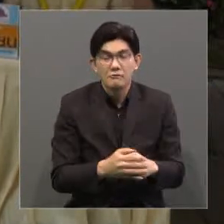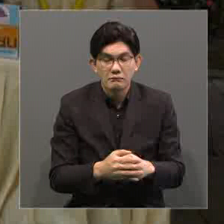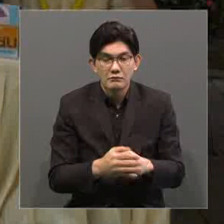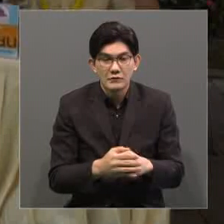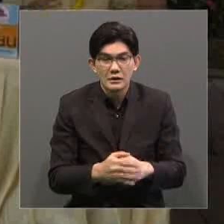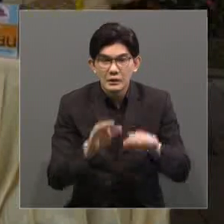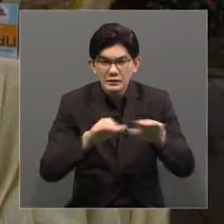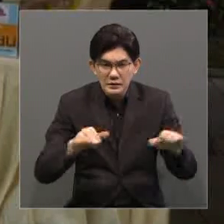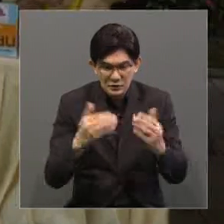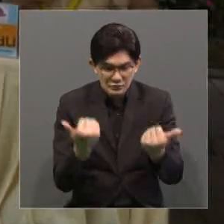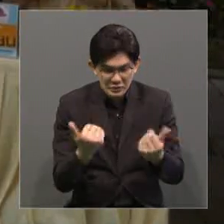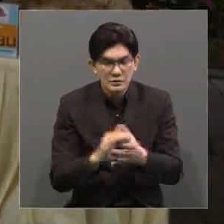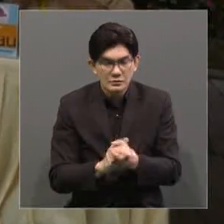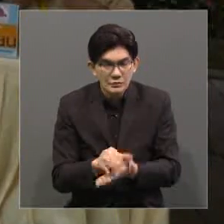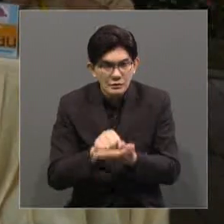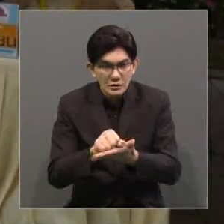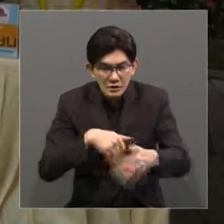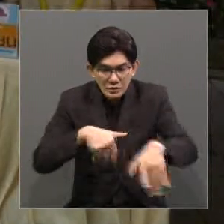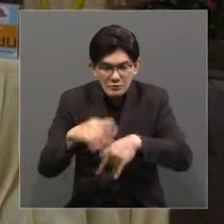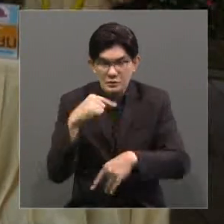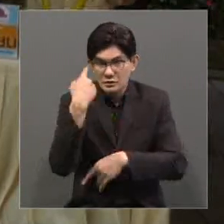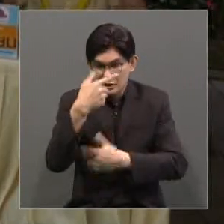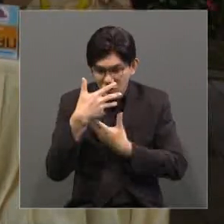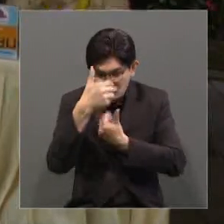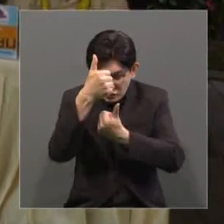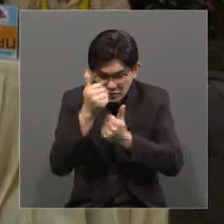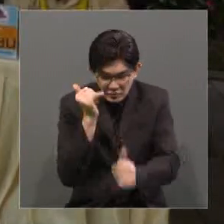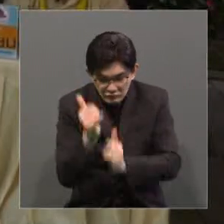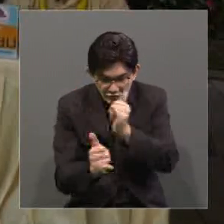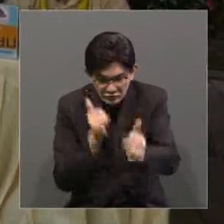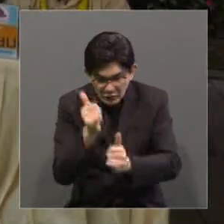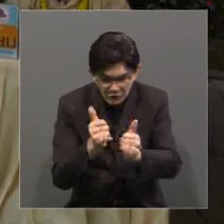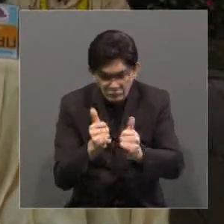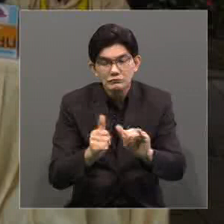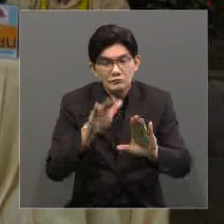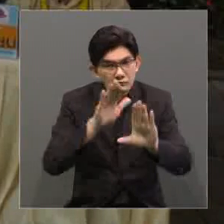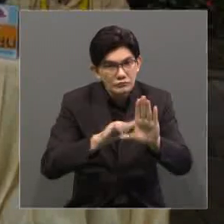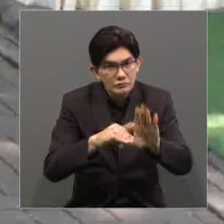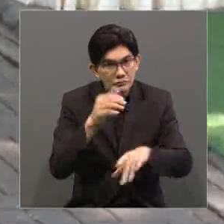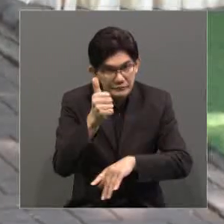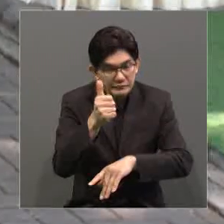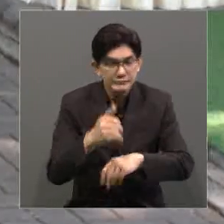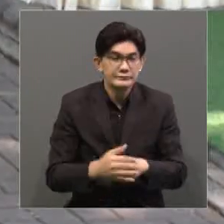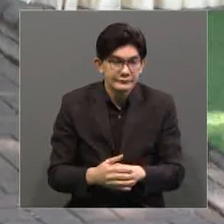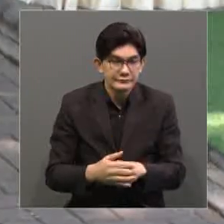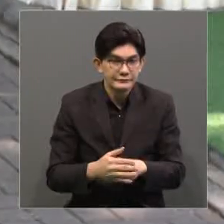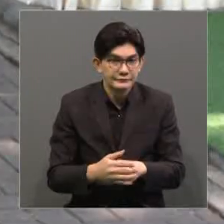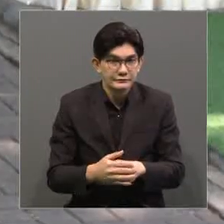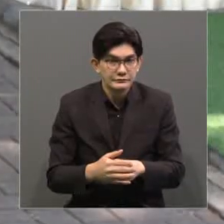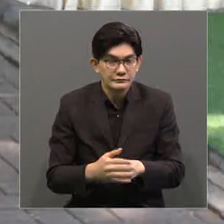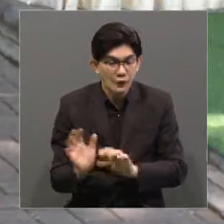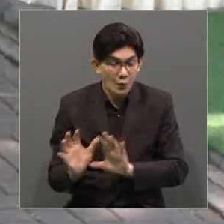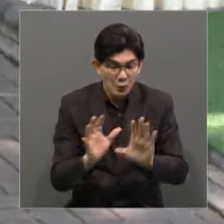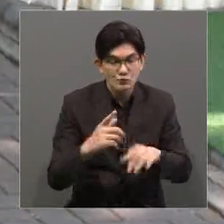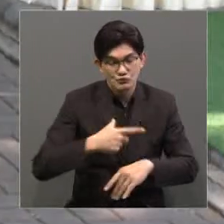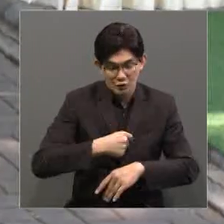มัครว่าเด็กๆครับวันนี้จะมีงานบริการประชาชนนะใครสนใจจะมาเป็นจิตอาสากับครูบ้างเด็กก็จะแห่มาสมัครกันเยอะเลยครับเพรา